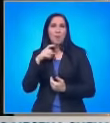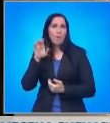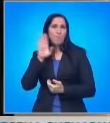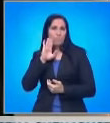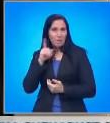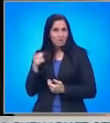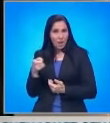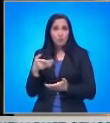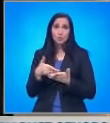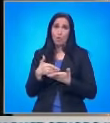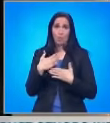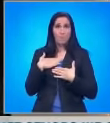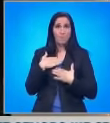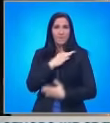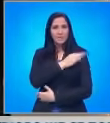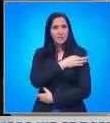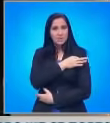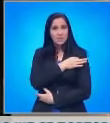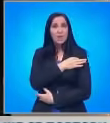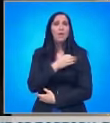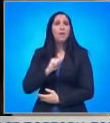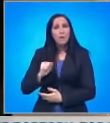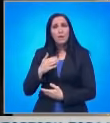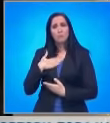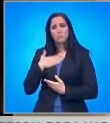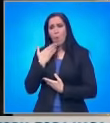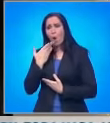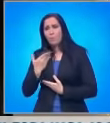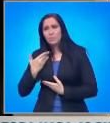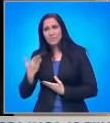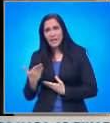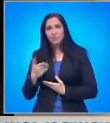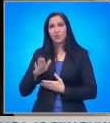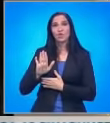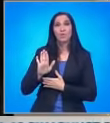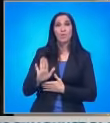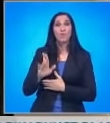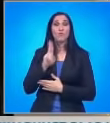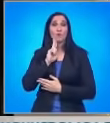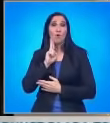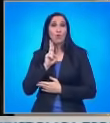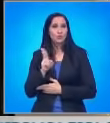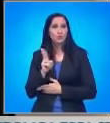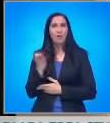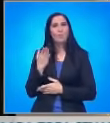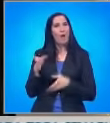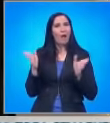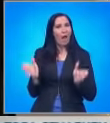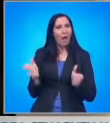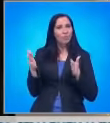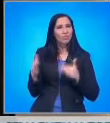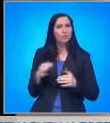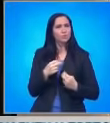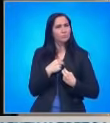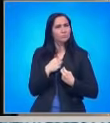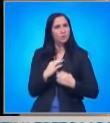му, тъй като ние сме ваксинирани, и ни обясняваше, че неговата учителка е била категорична и